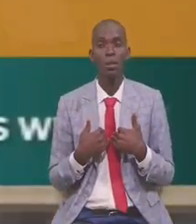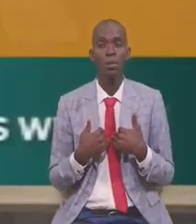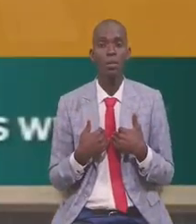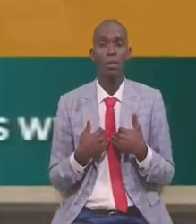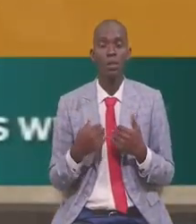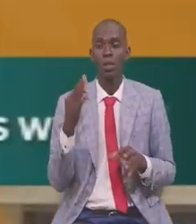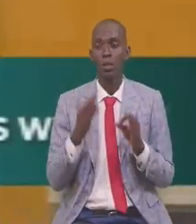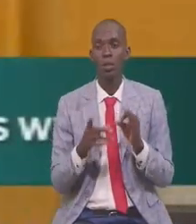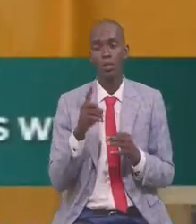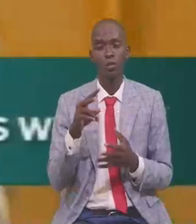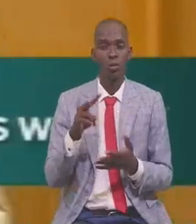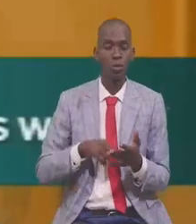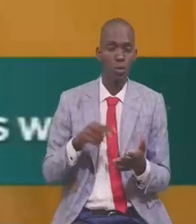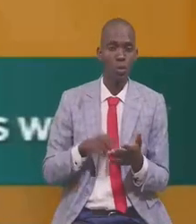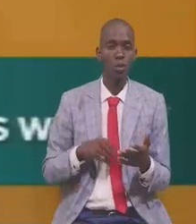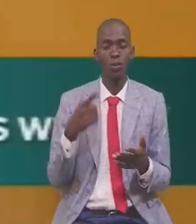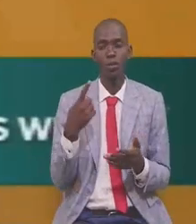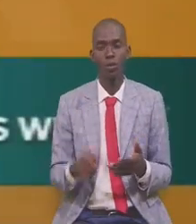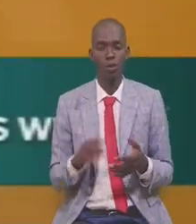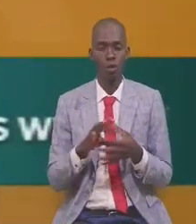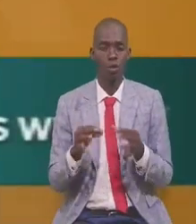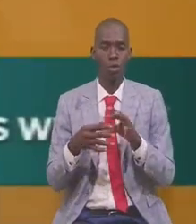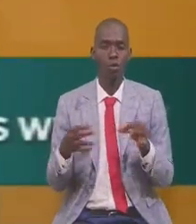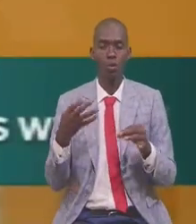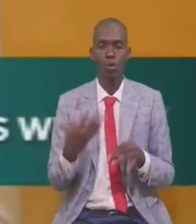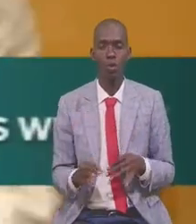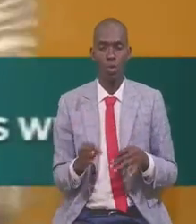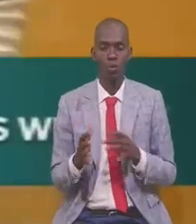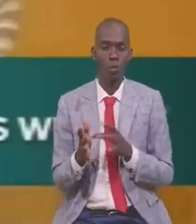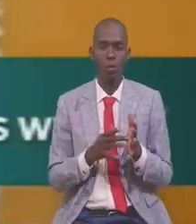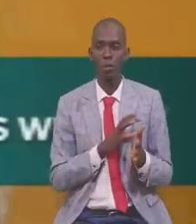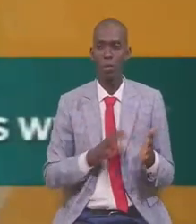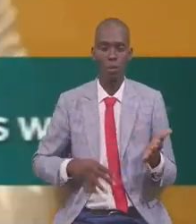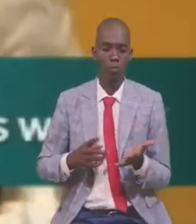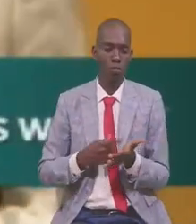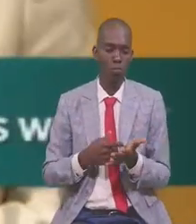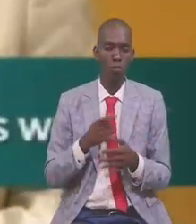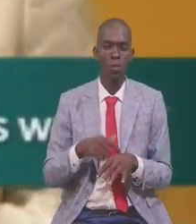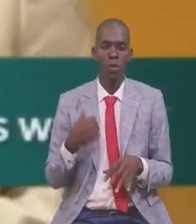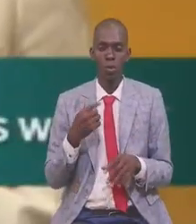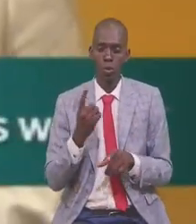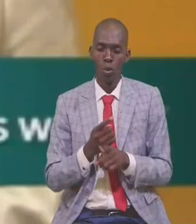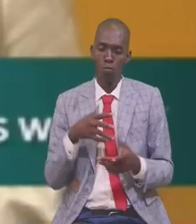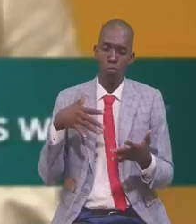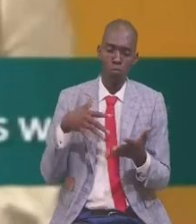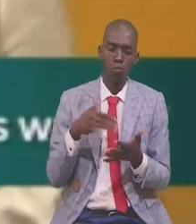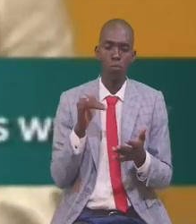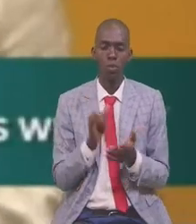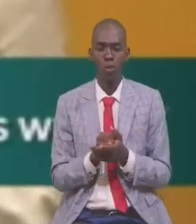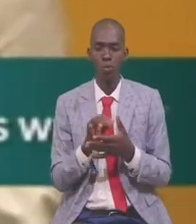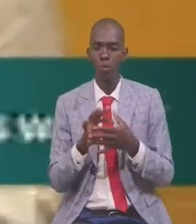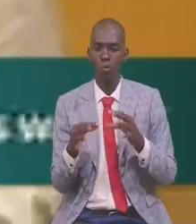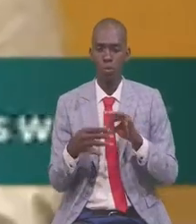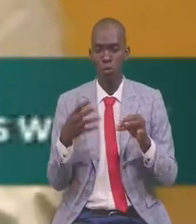lisez les paraboles de Jésus-Christ, parfois nous lisons seulement ces paraboles, mais quand vous lisez